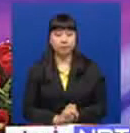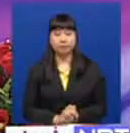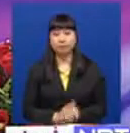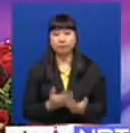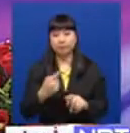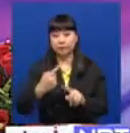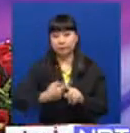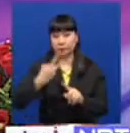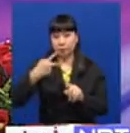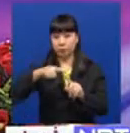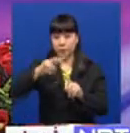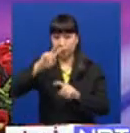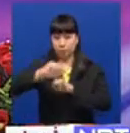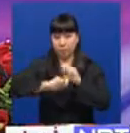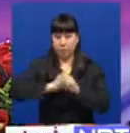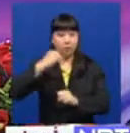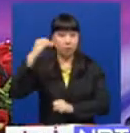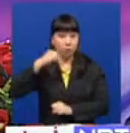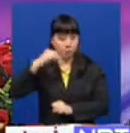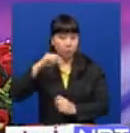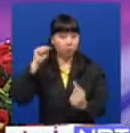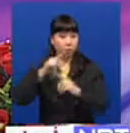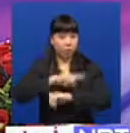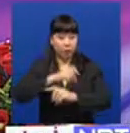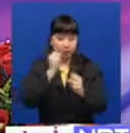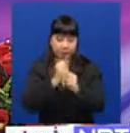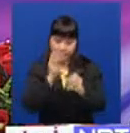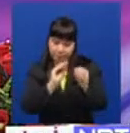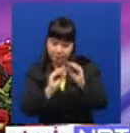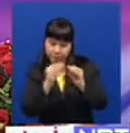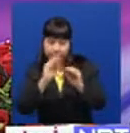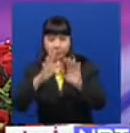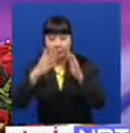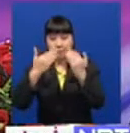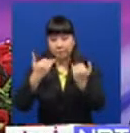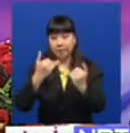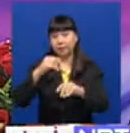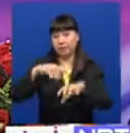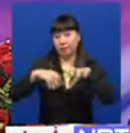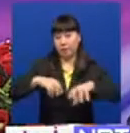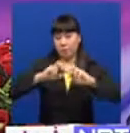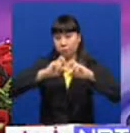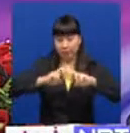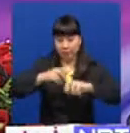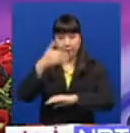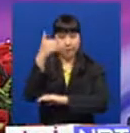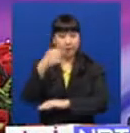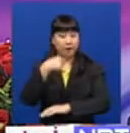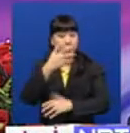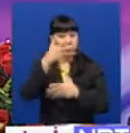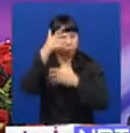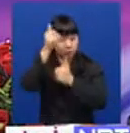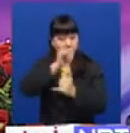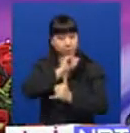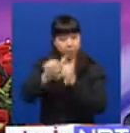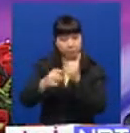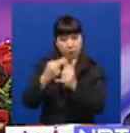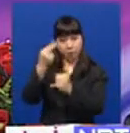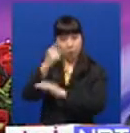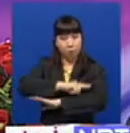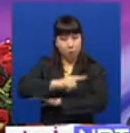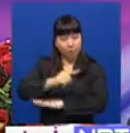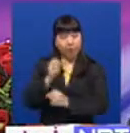ที่ 2กุมภาพันธ์ของทุกปีเป็นวันนักประดิษฐ์นะครับวันนี้สำนักงานคณะกรรมการวิจัยแห่งชาติเชิญชวนผู้ที่สนใจเข้าชมงานวันนักประดิษฐ์